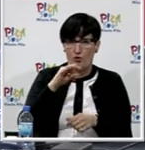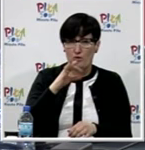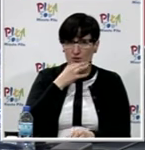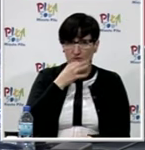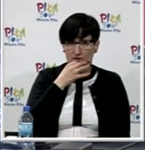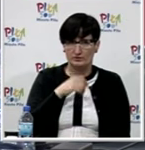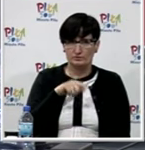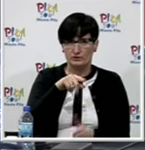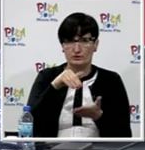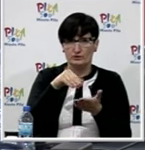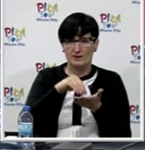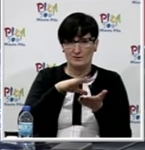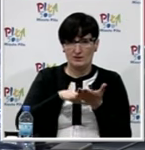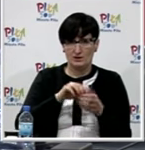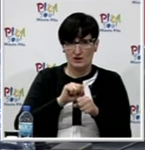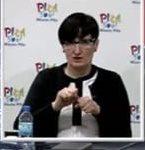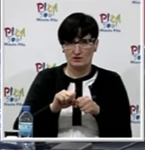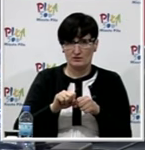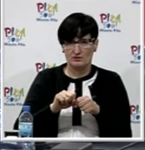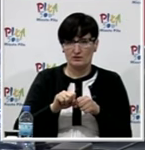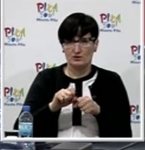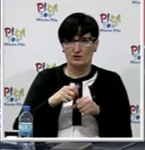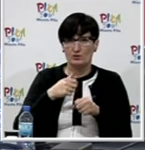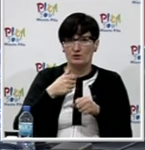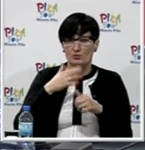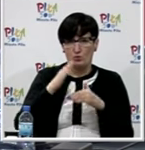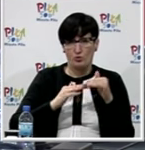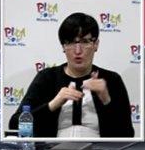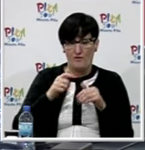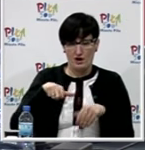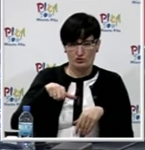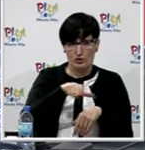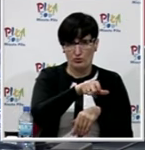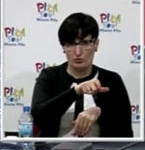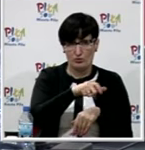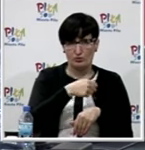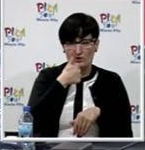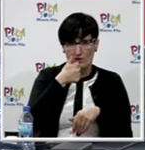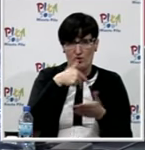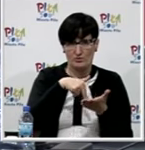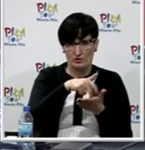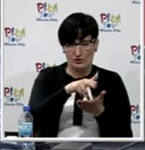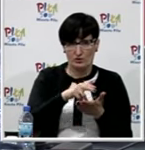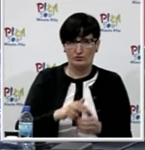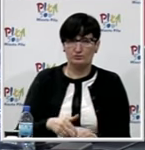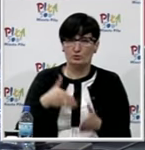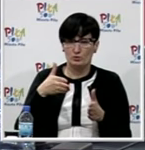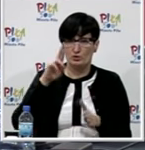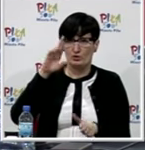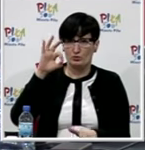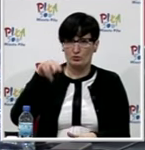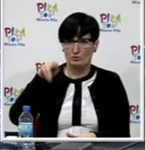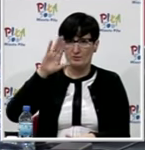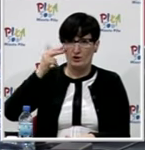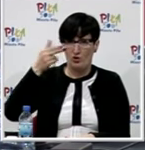Ona jest zapisana w postaci budowa ciągu pieszojezdnego łączącego ulicę Rubinową i Szafirową, działka 145. Jest to